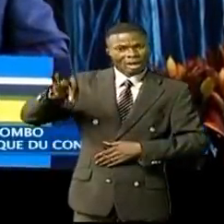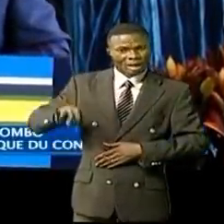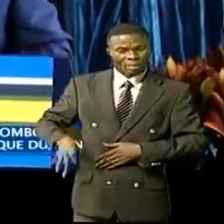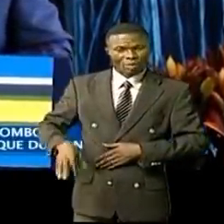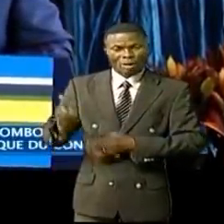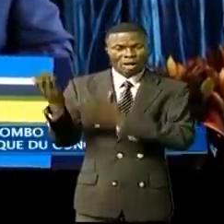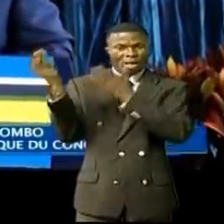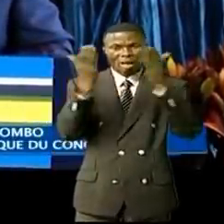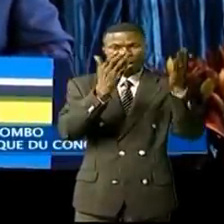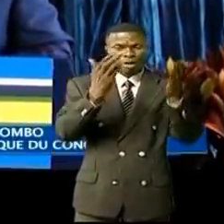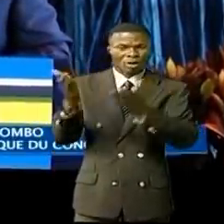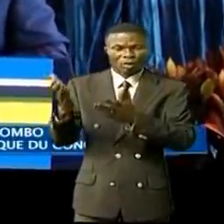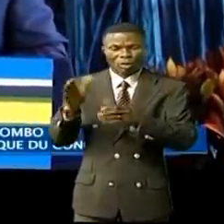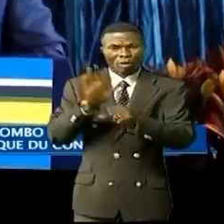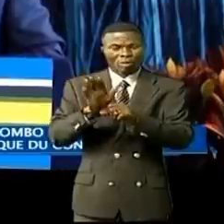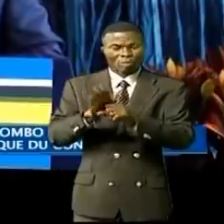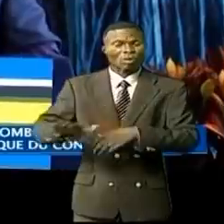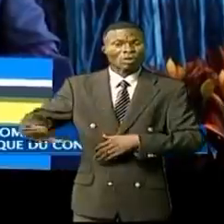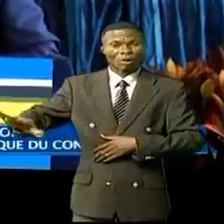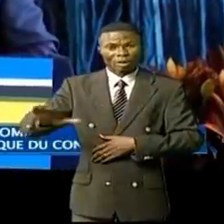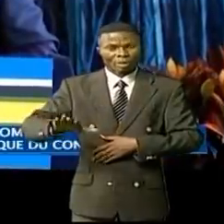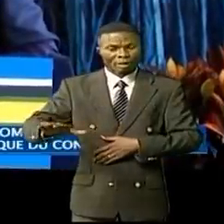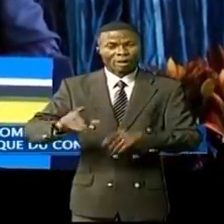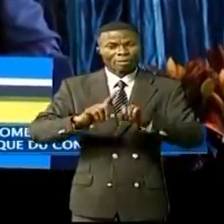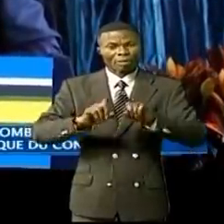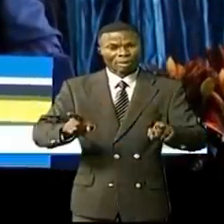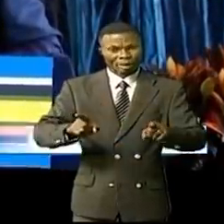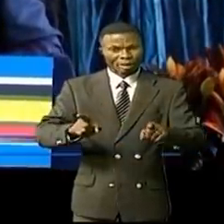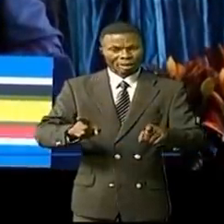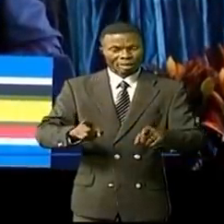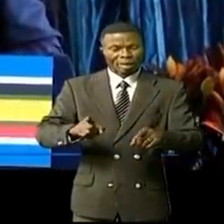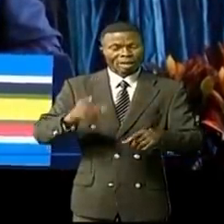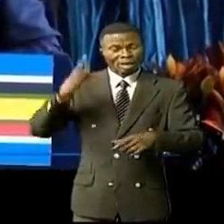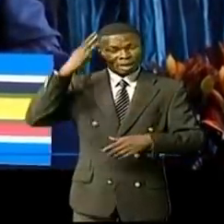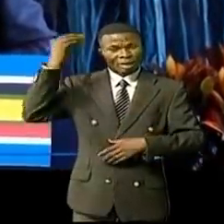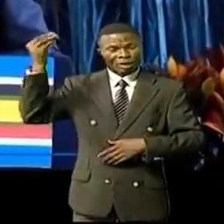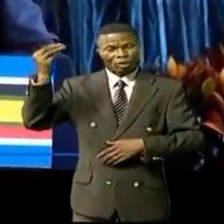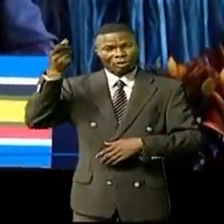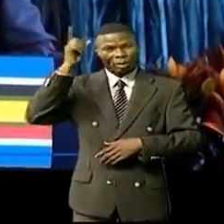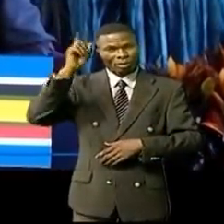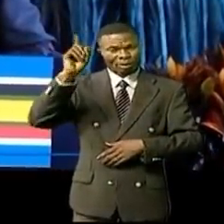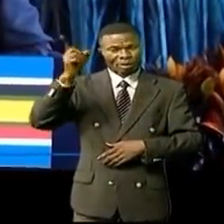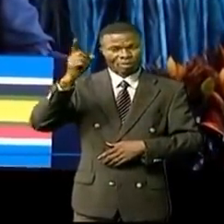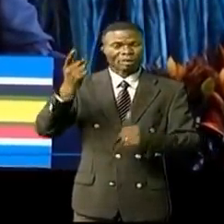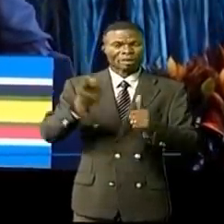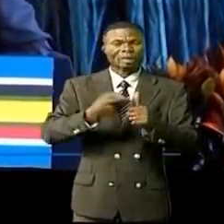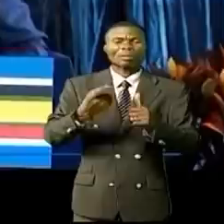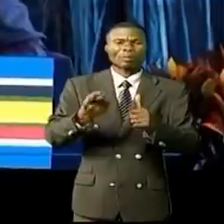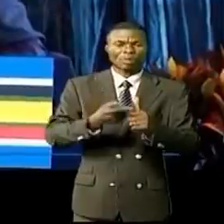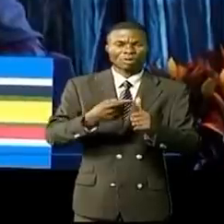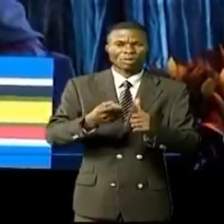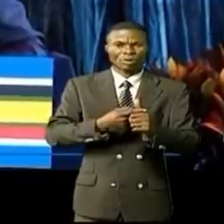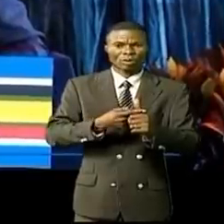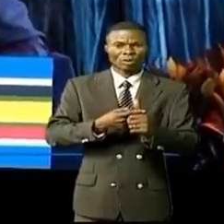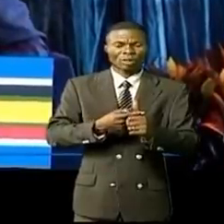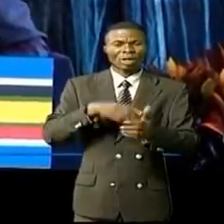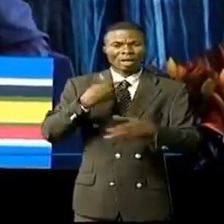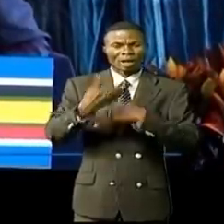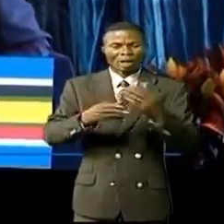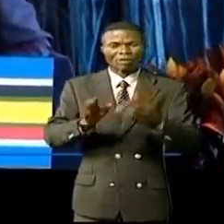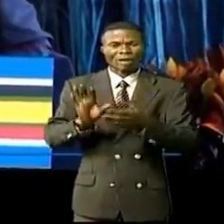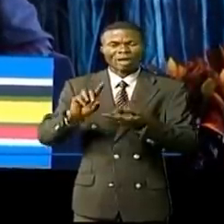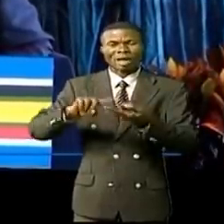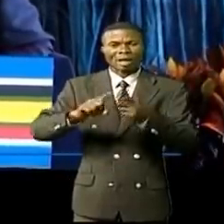commerce intracommunautaire, mais il aspire d'abord et surtout à entretenir des